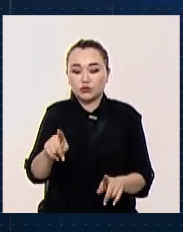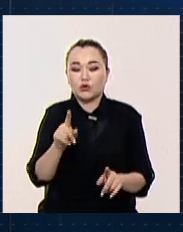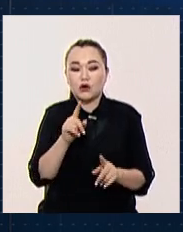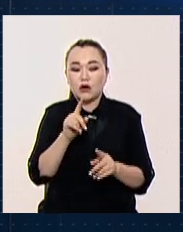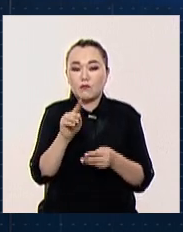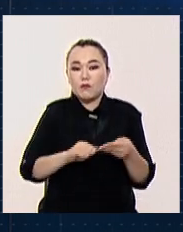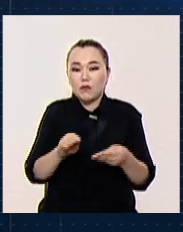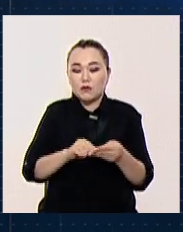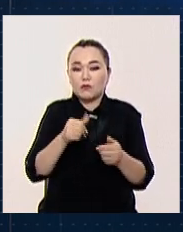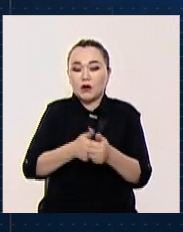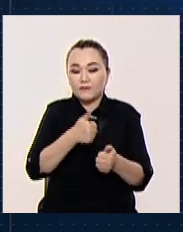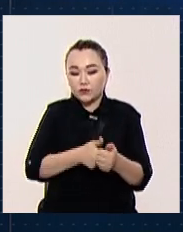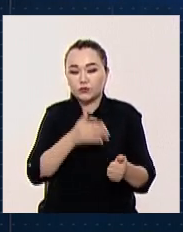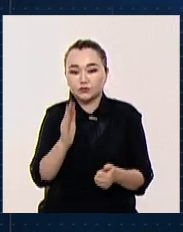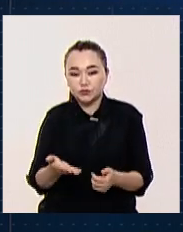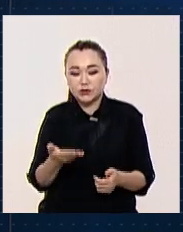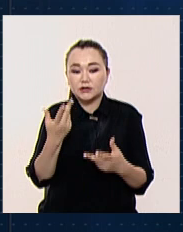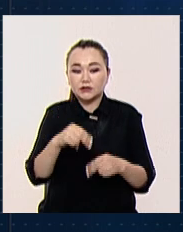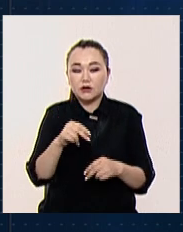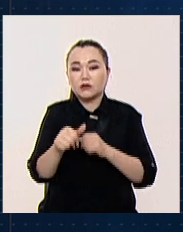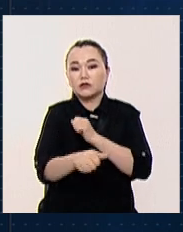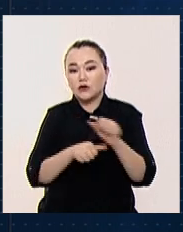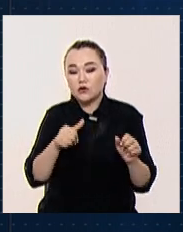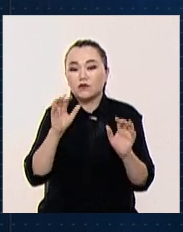не начнет ее преследовать, где-то не зарежет,